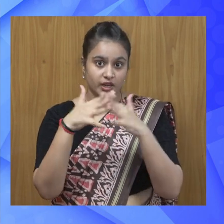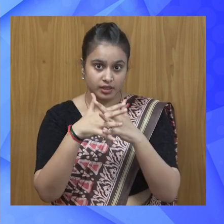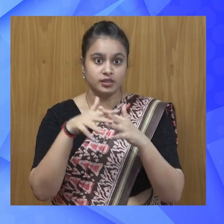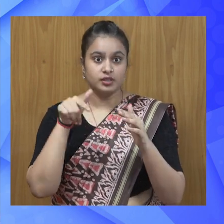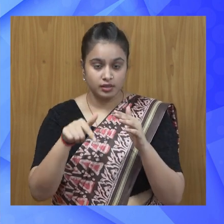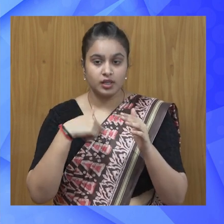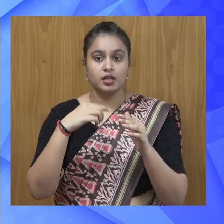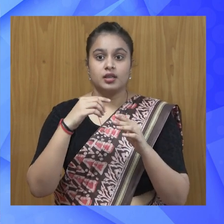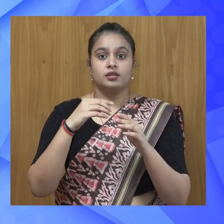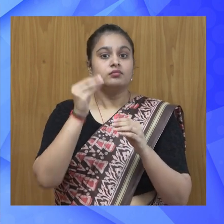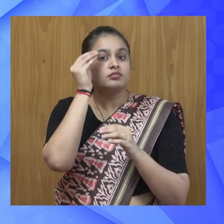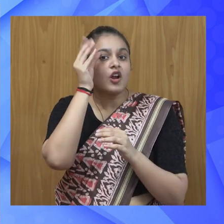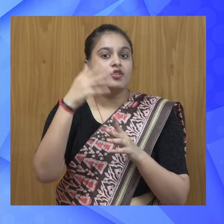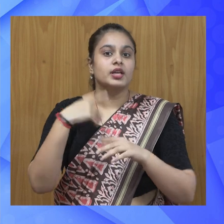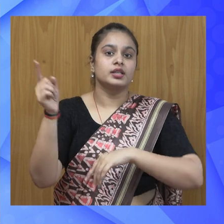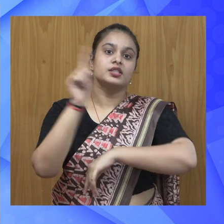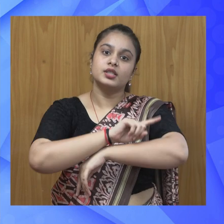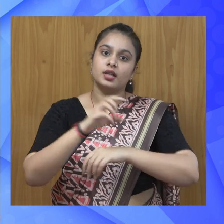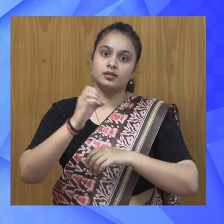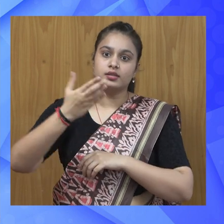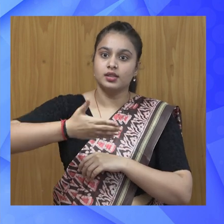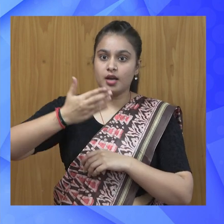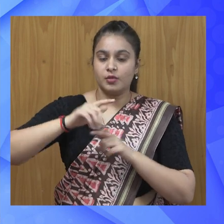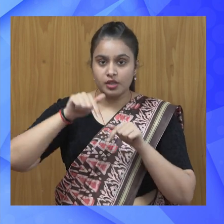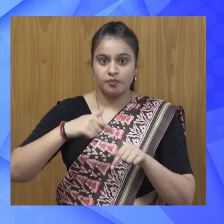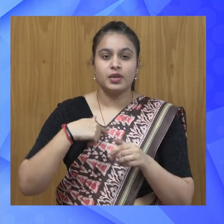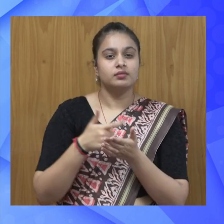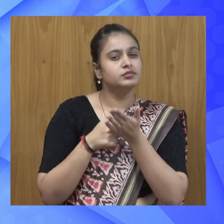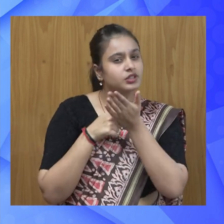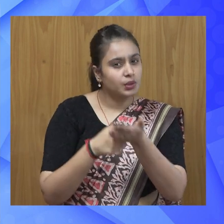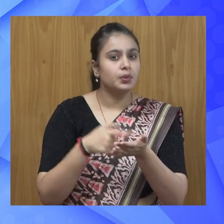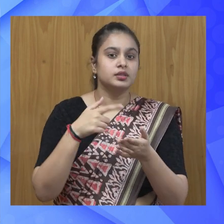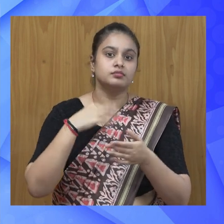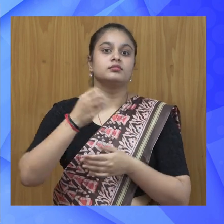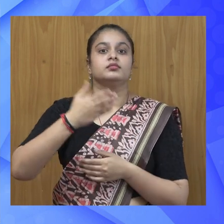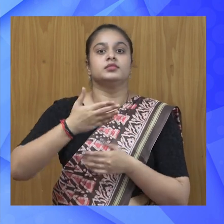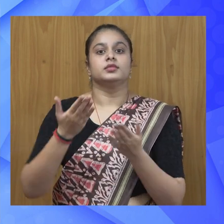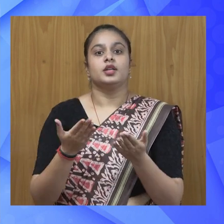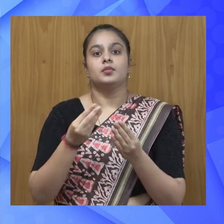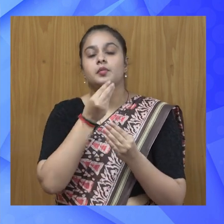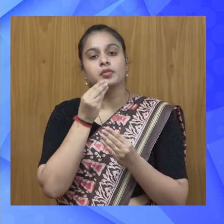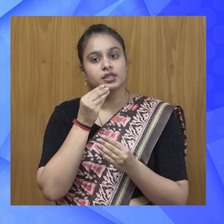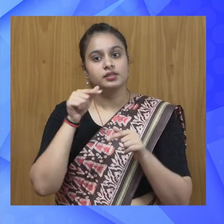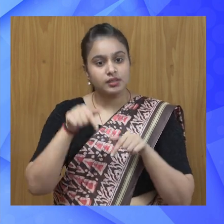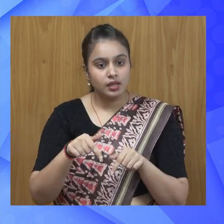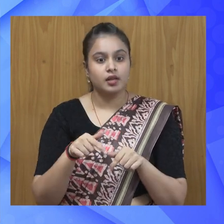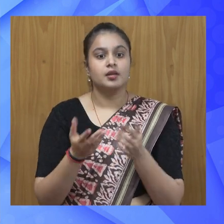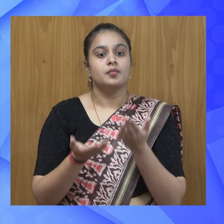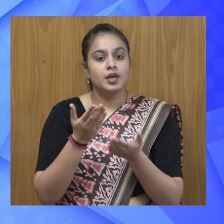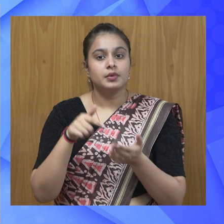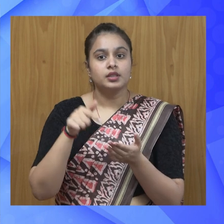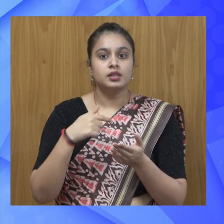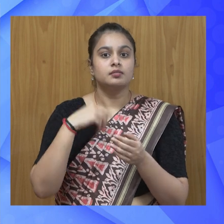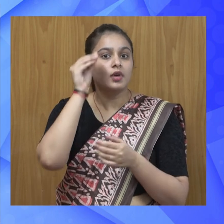मनाया जाता है तो मेरी गुजारिश है एजुकेशन मिनिस्ट्री की आप इसको भी बनाएं ताकि ये एक इससे